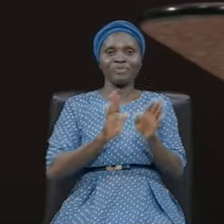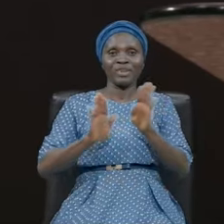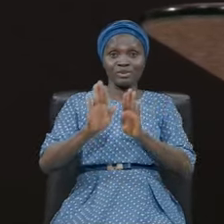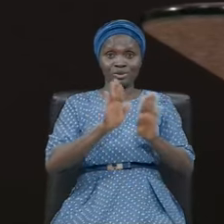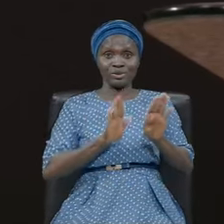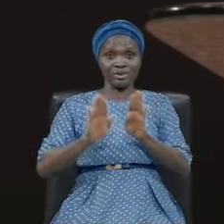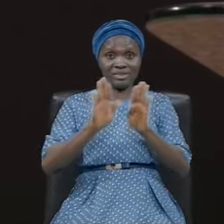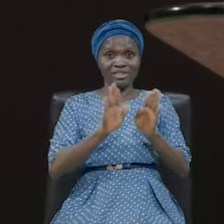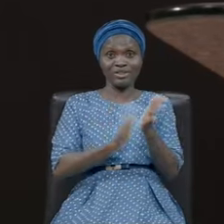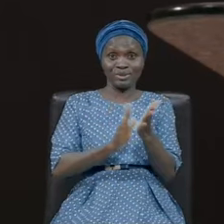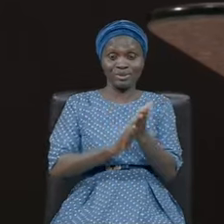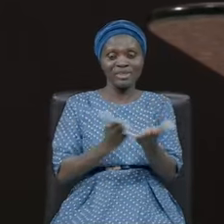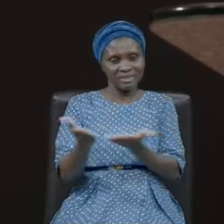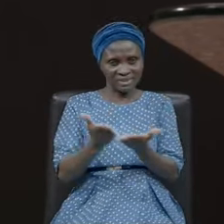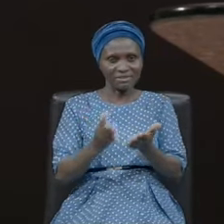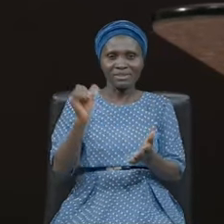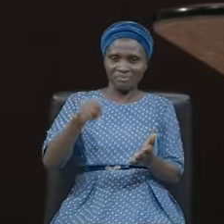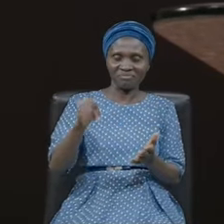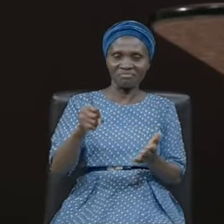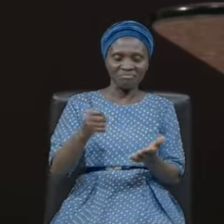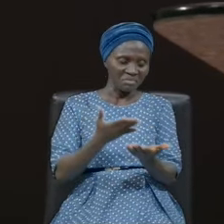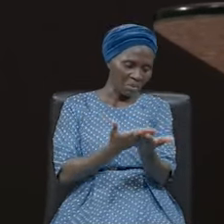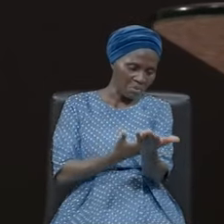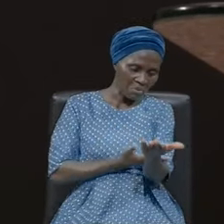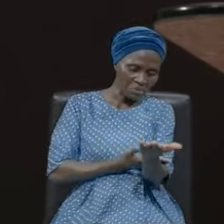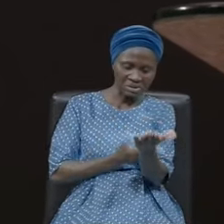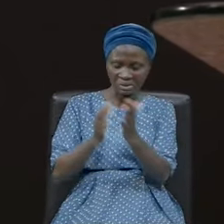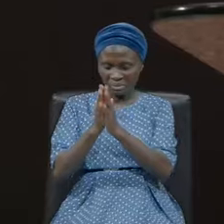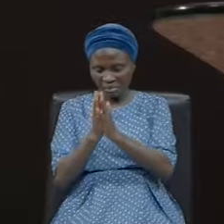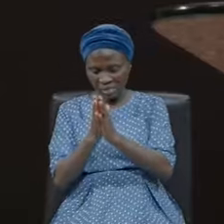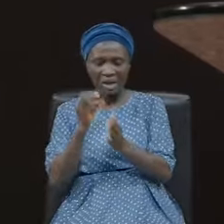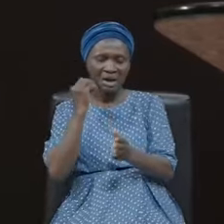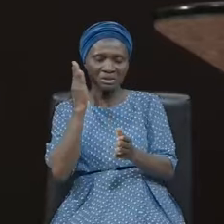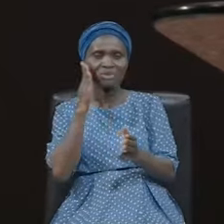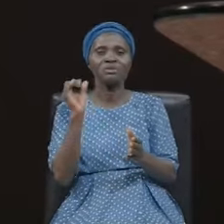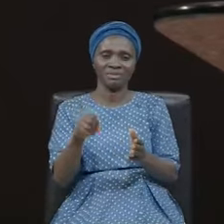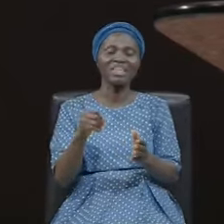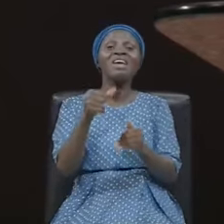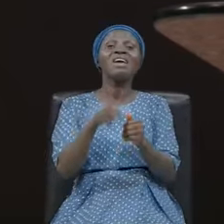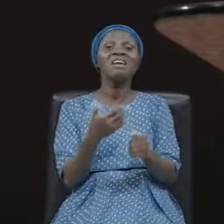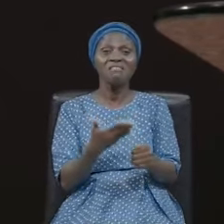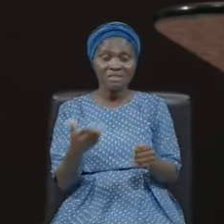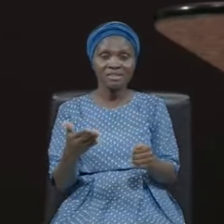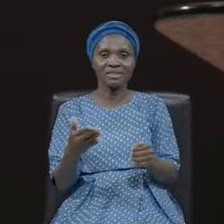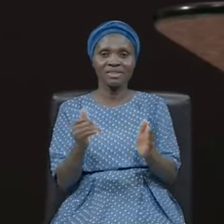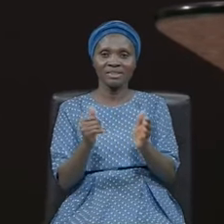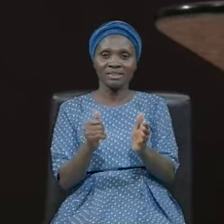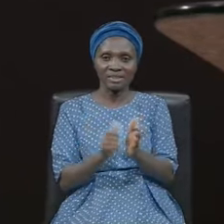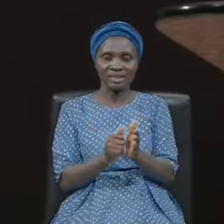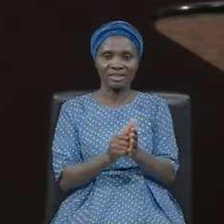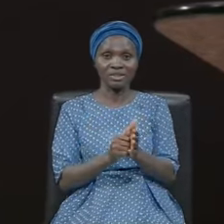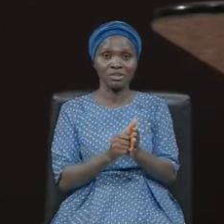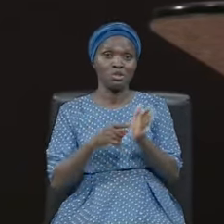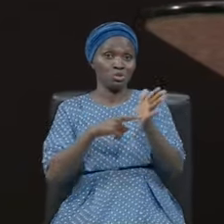dimanche, au culte de dimanche, oui. À la dévotion matinale à la maison, oui. Tout ce qui